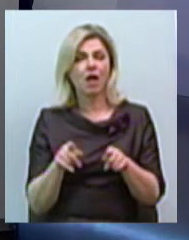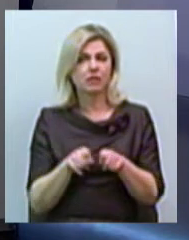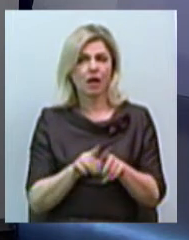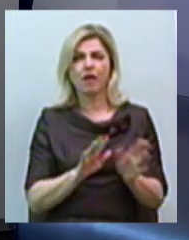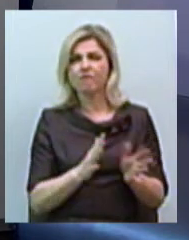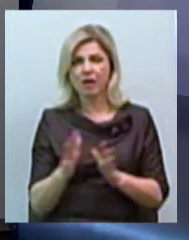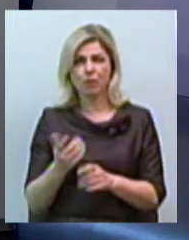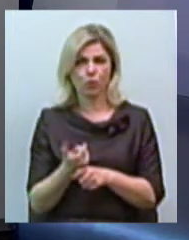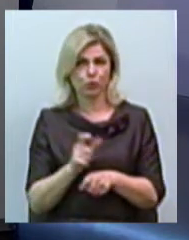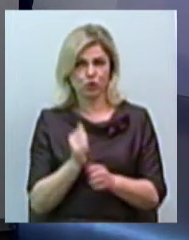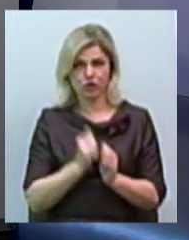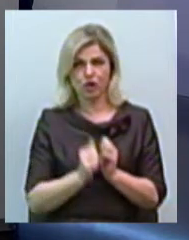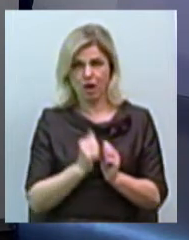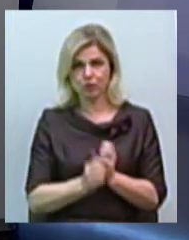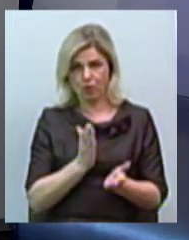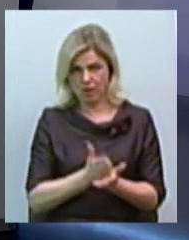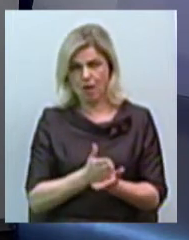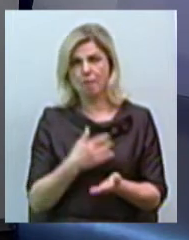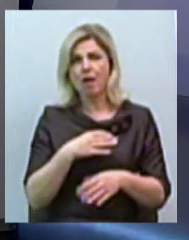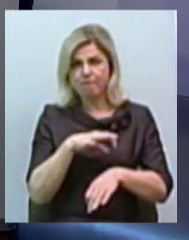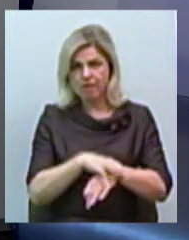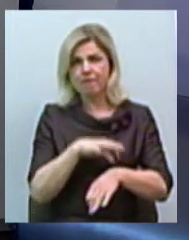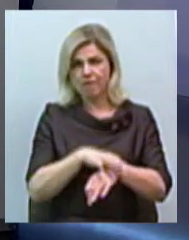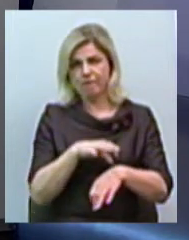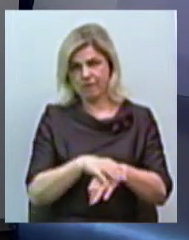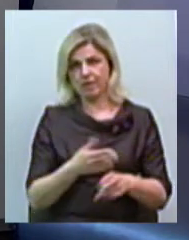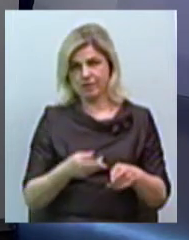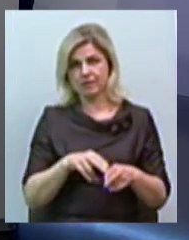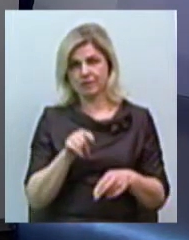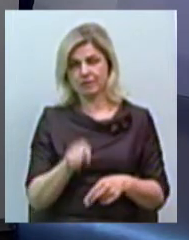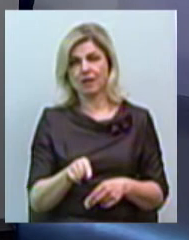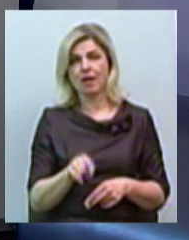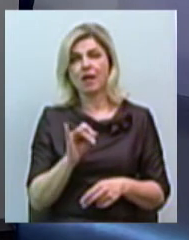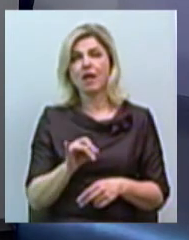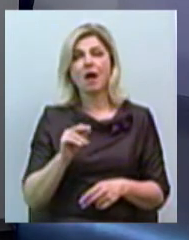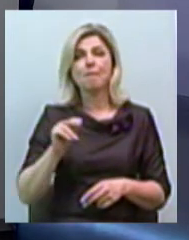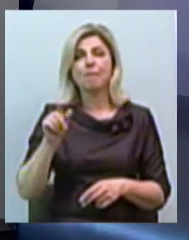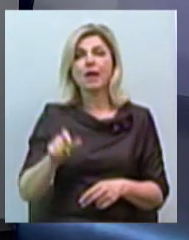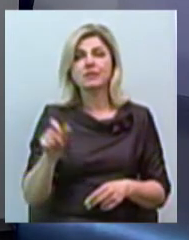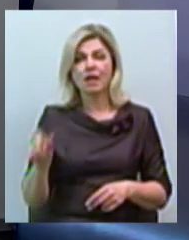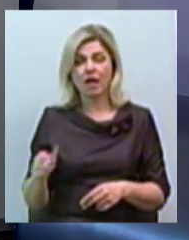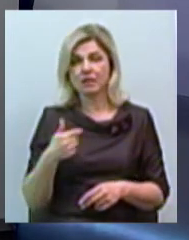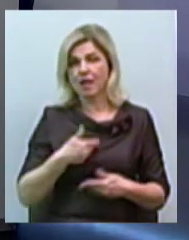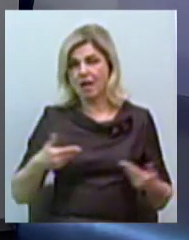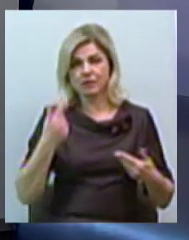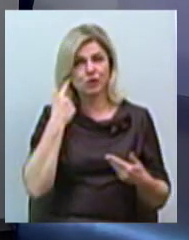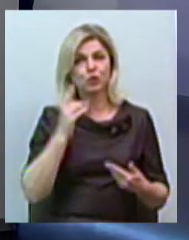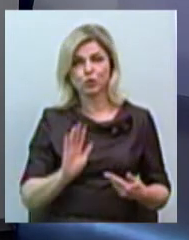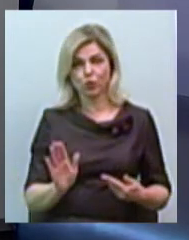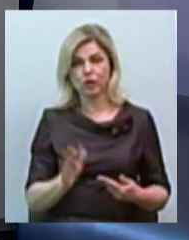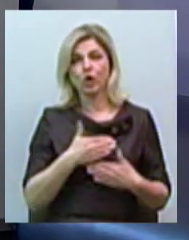дуже часто є, і ми фіксуємо це, але пацієнти нас не чують, вони не